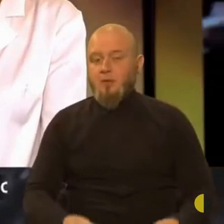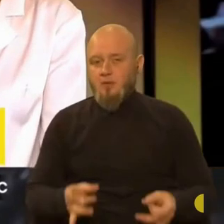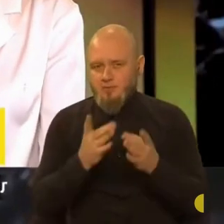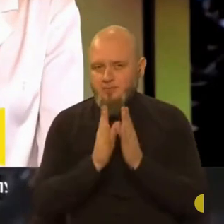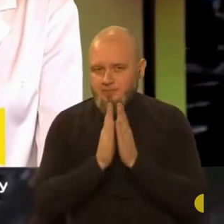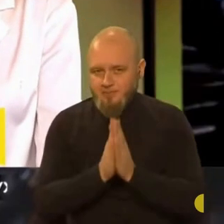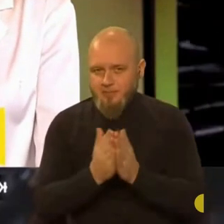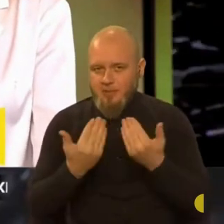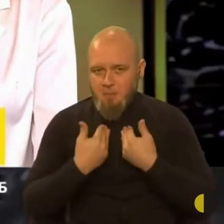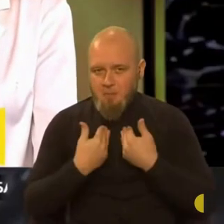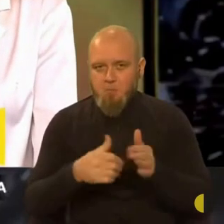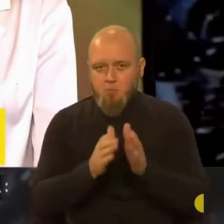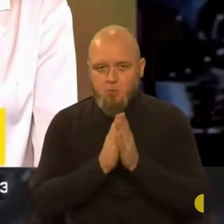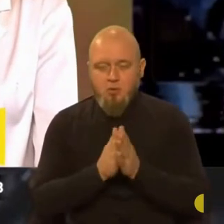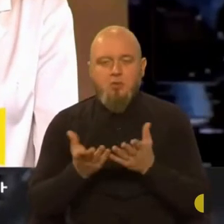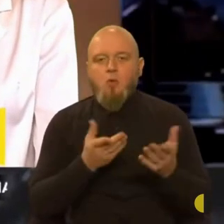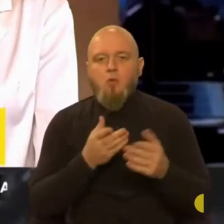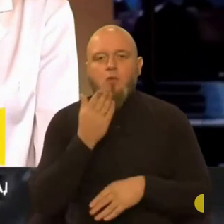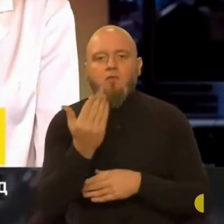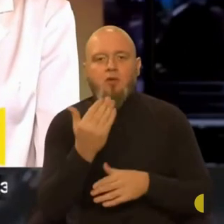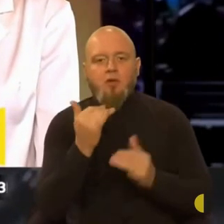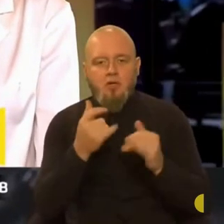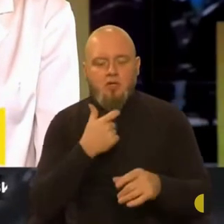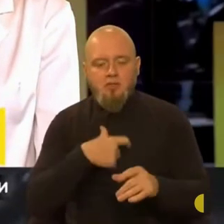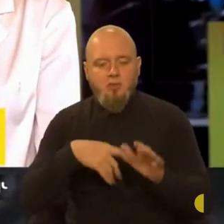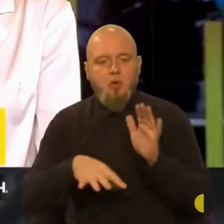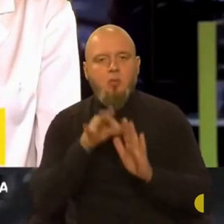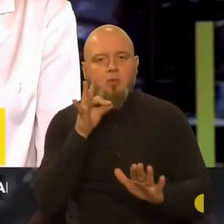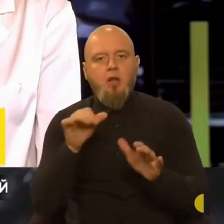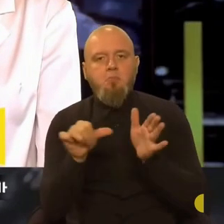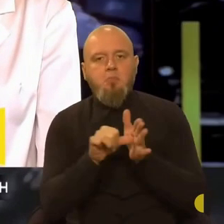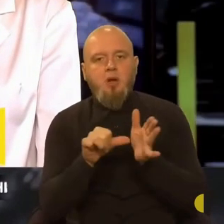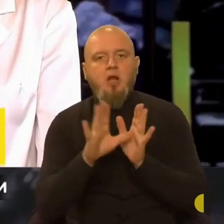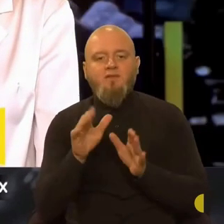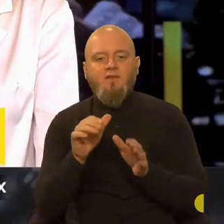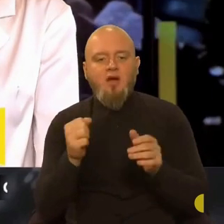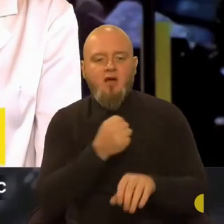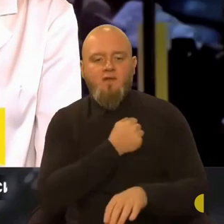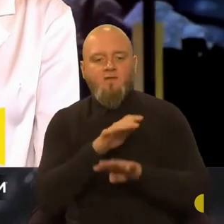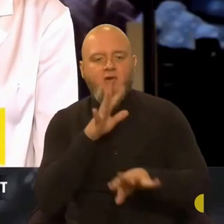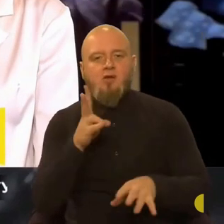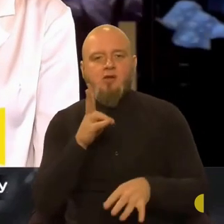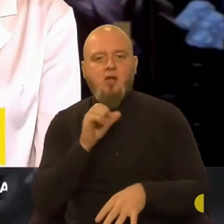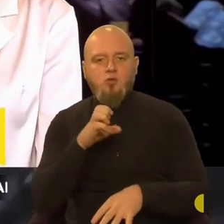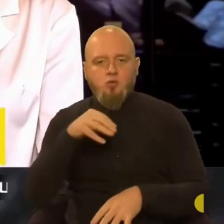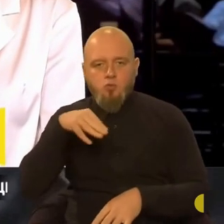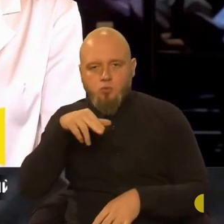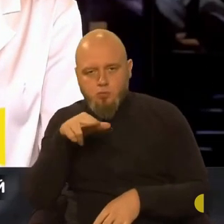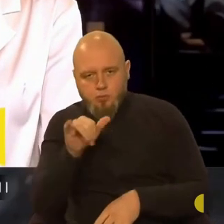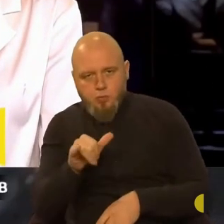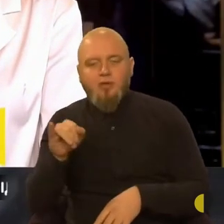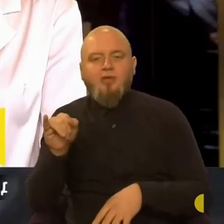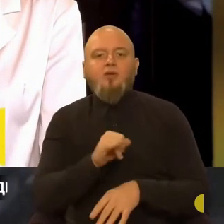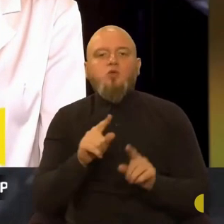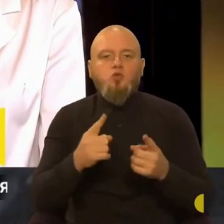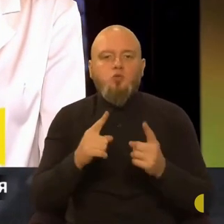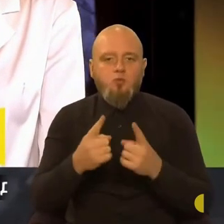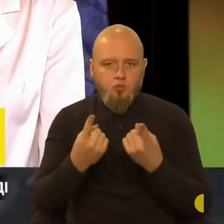Розкажіть нам, будь ласка, яку ви для себе обрали бригаду в гвардії наступу і чому?